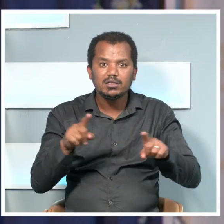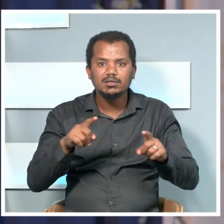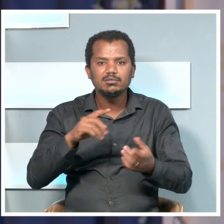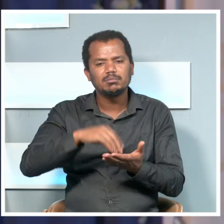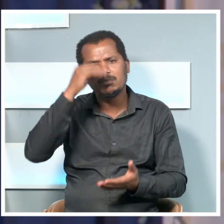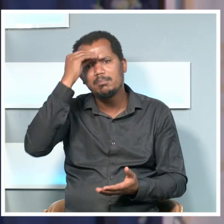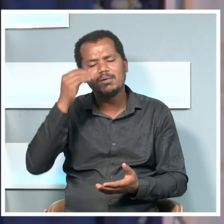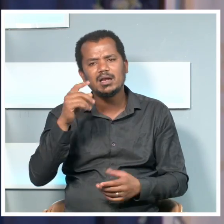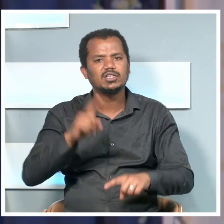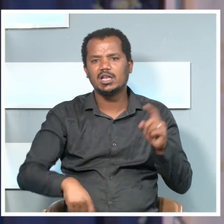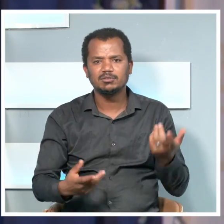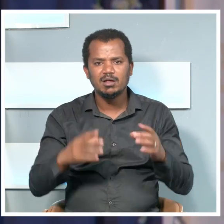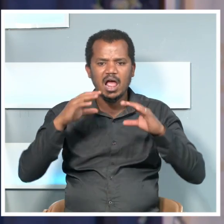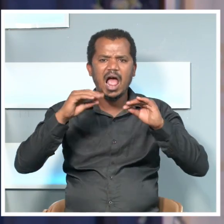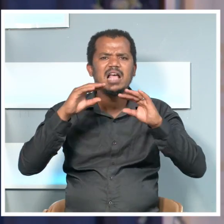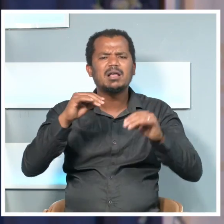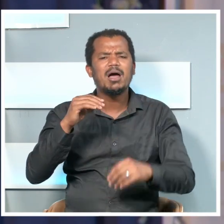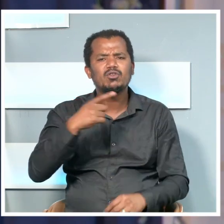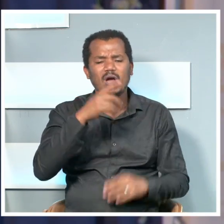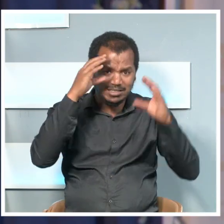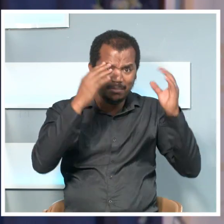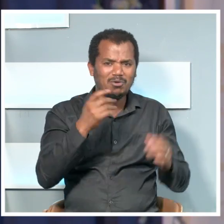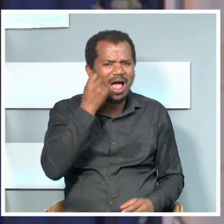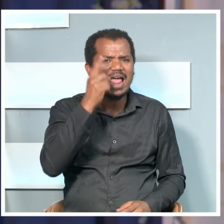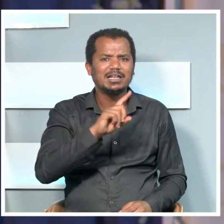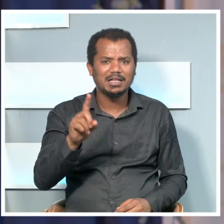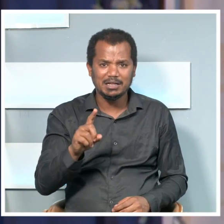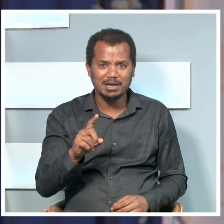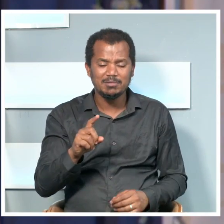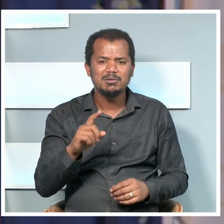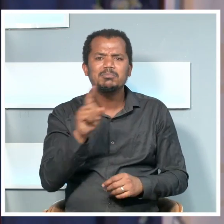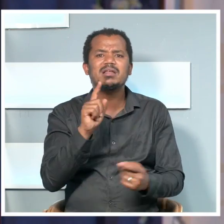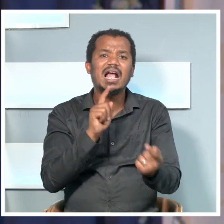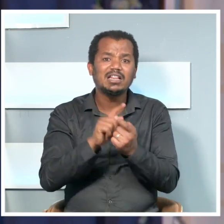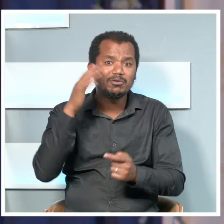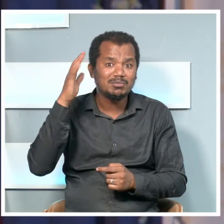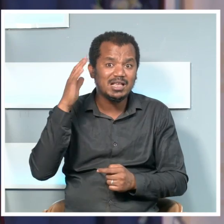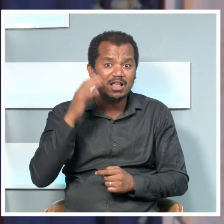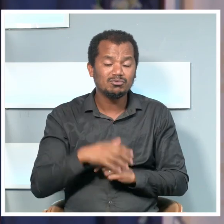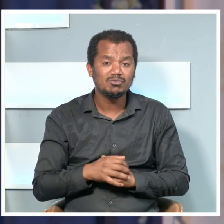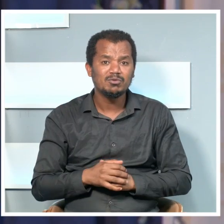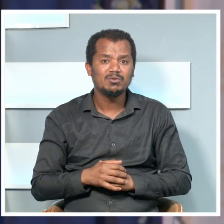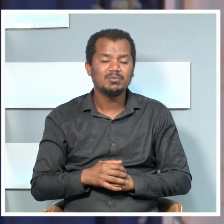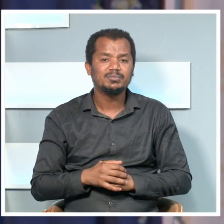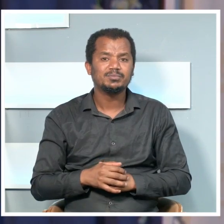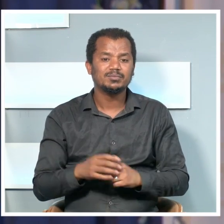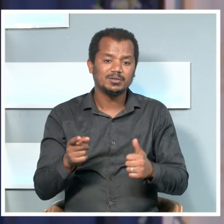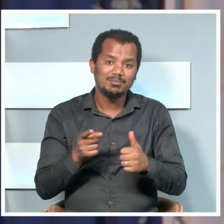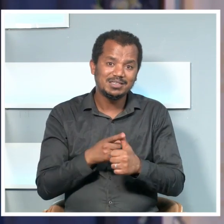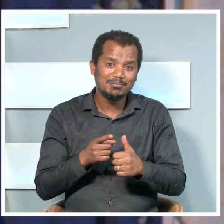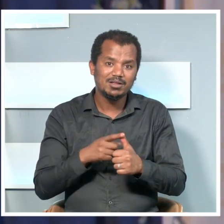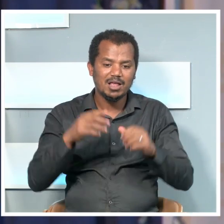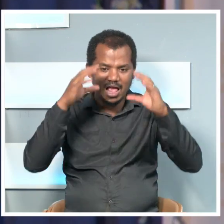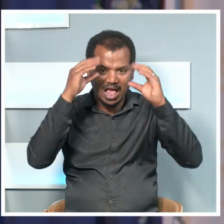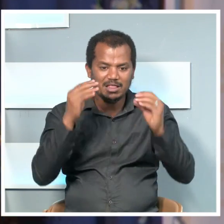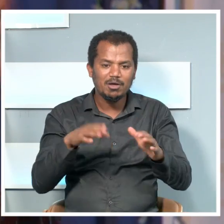مارا تجلج. أستمار ويردات من جمرة نقدر. نا من قد أمات مسلحجو. مجمرة